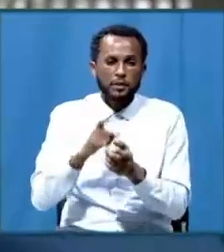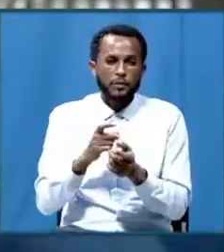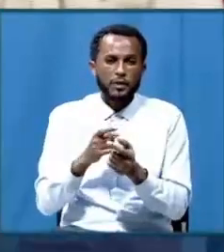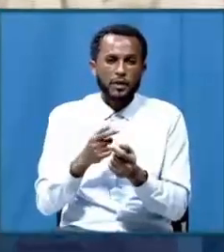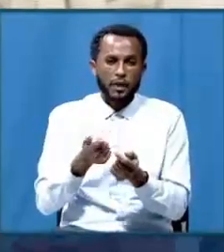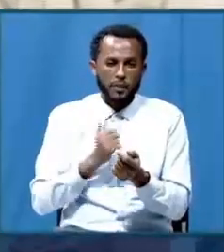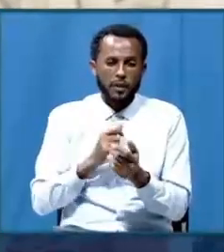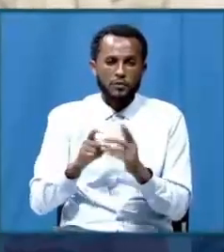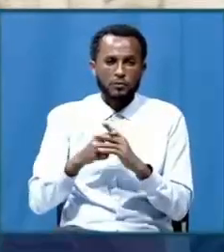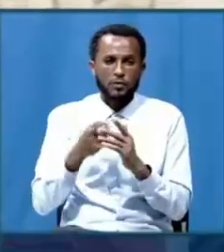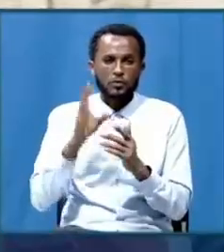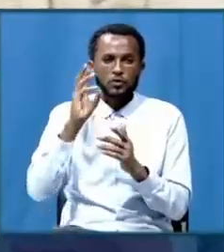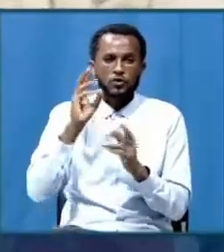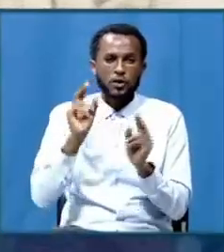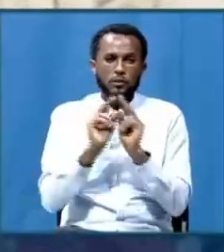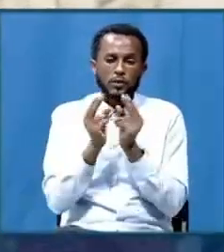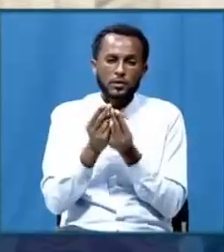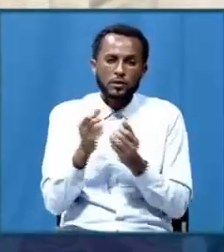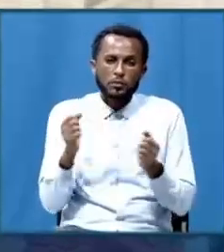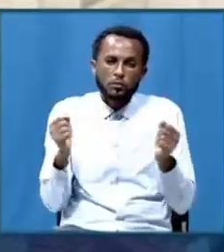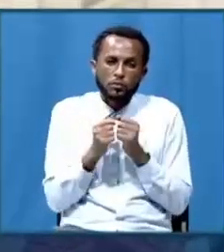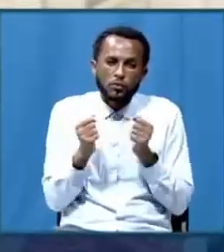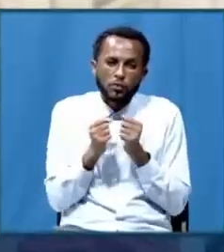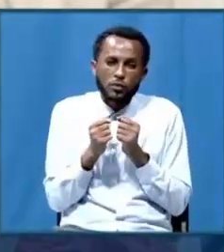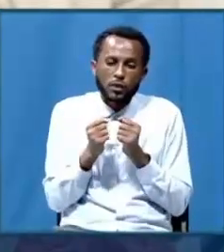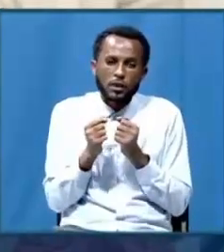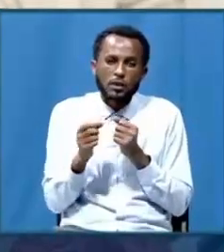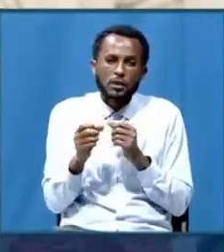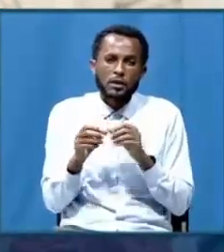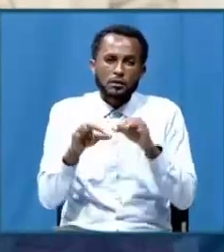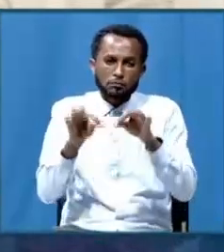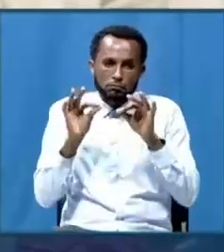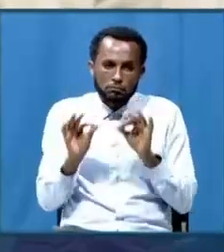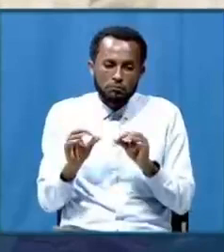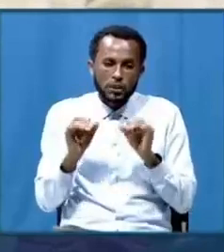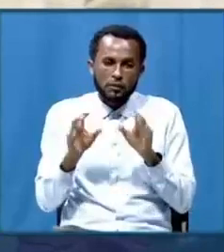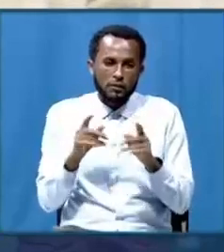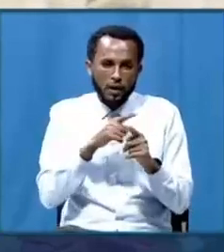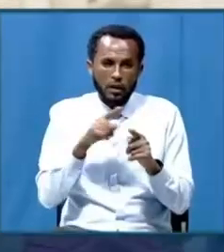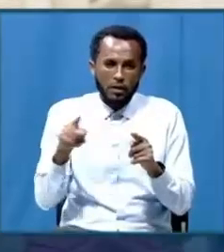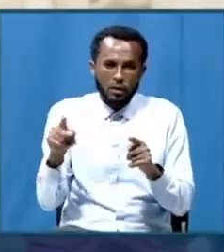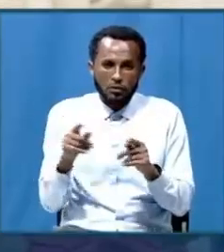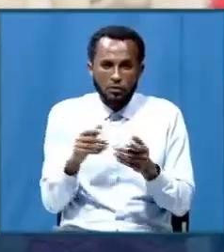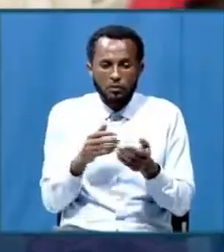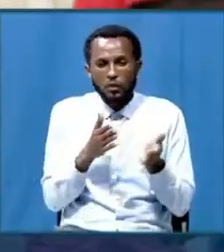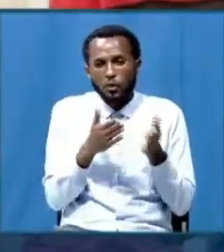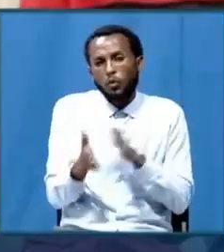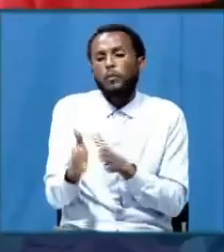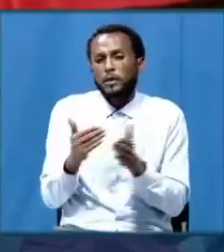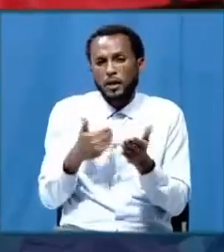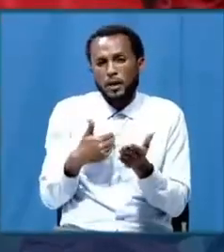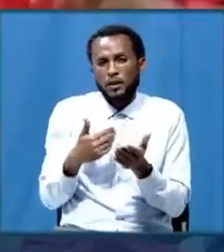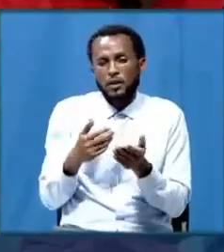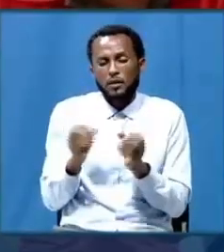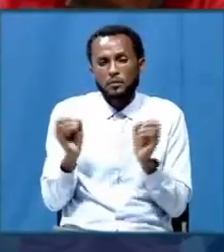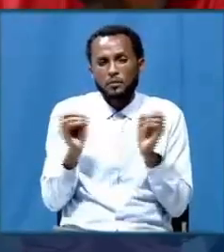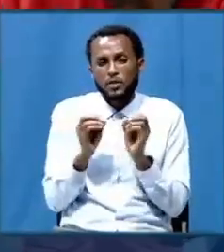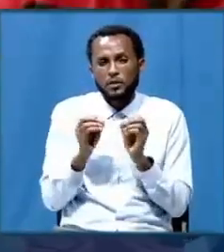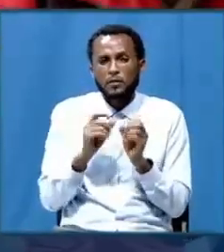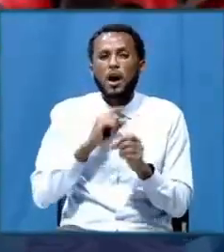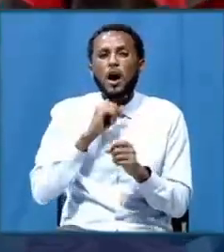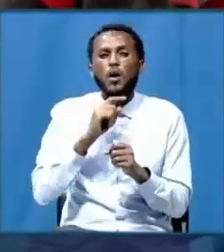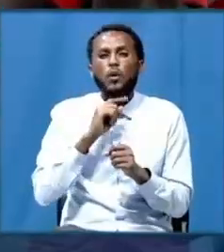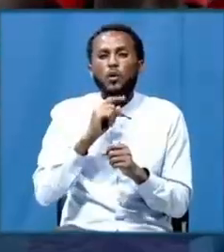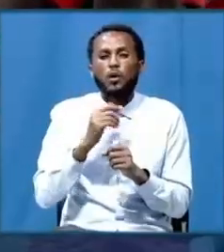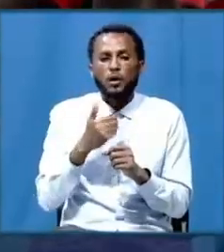ርእሰይ ጀሚሩ ሽዱሽተ ርእሰይ ግና ብቆሪ ብስክታ ኩመት ኢለ መንፀፍ የብለ ኣብዛኛው ቆልዑ ኩመት ኢለ ብመንፀፍ የብለ ገለ የብለ ኣብ